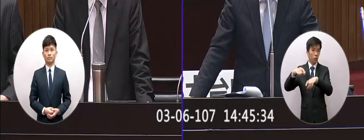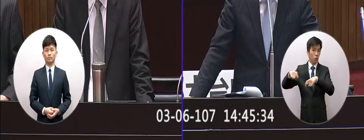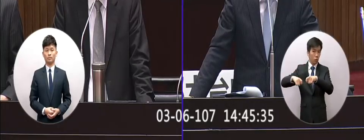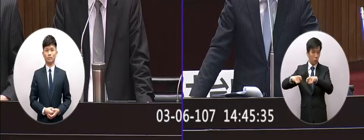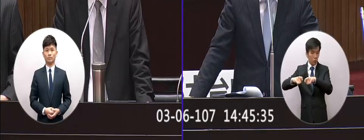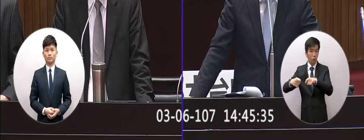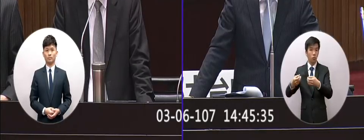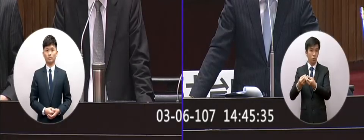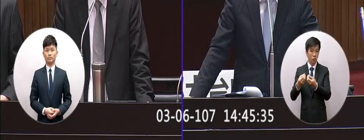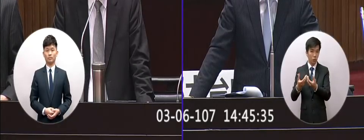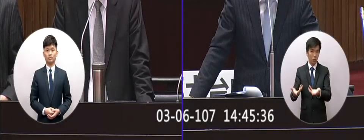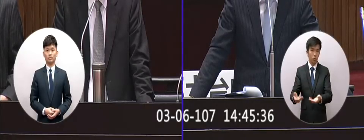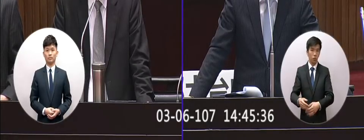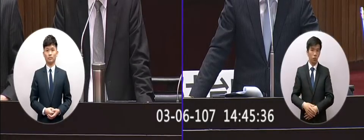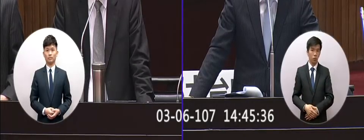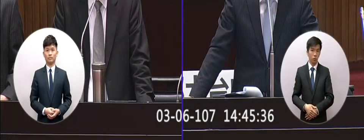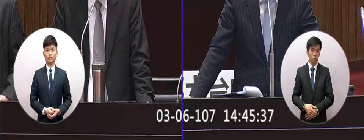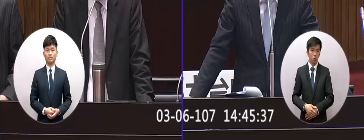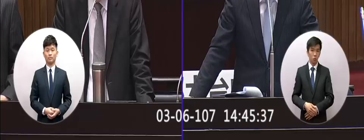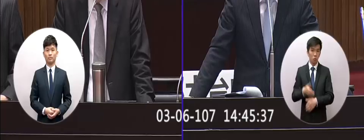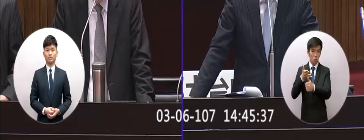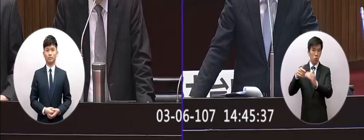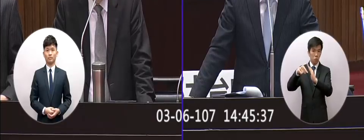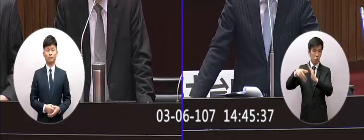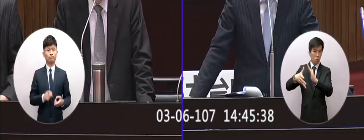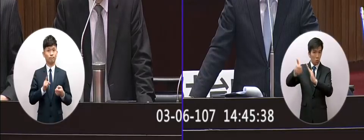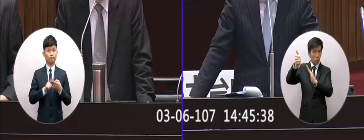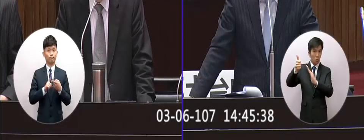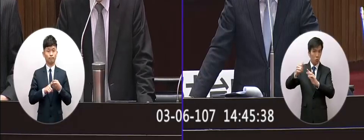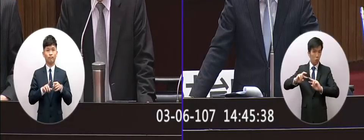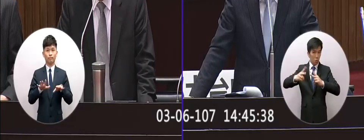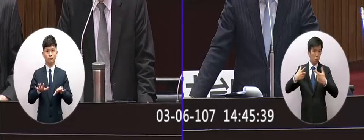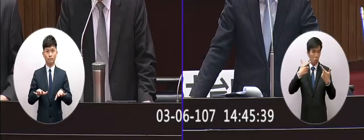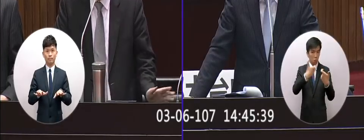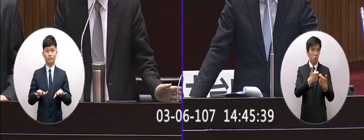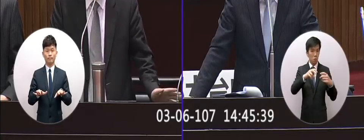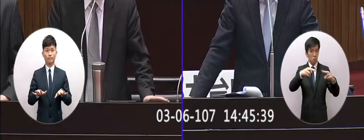么？院长，你们开始因应了吗？ 是，我们已经